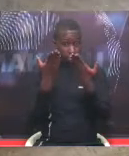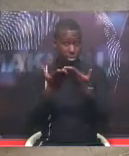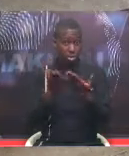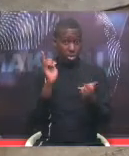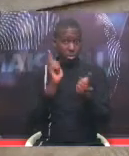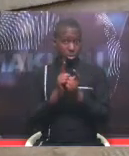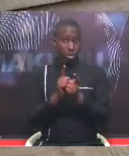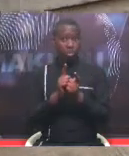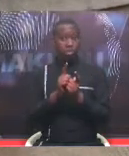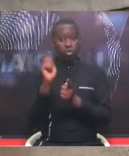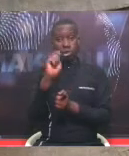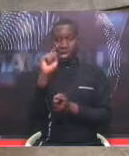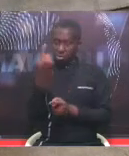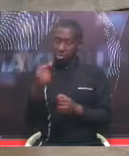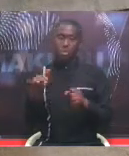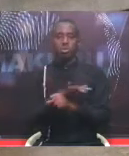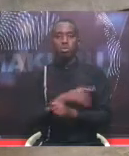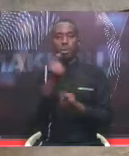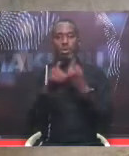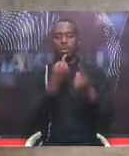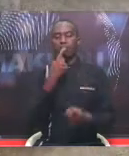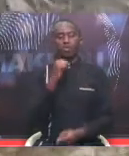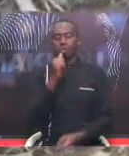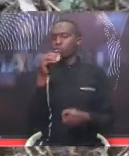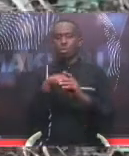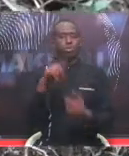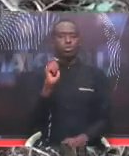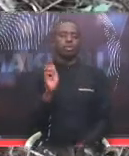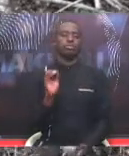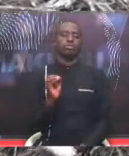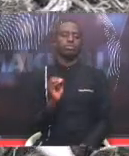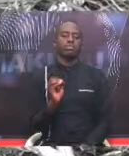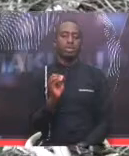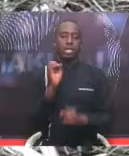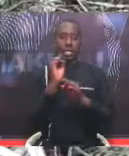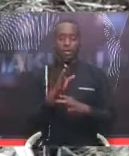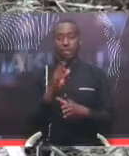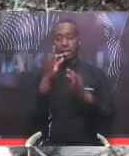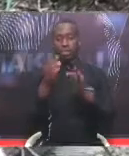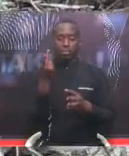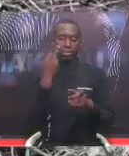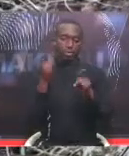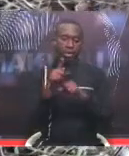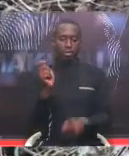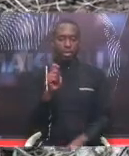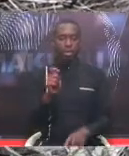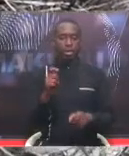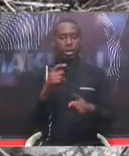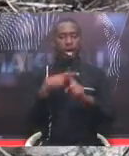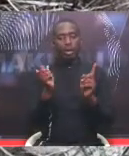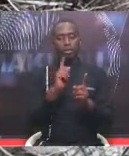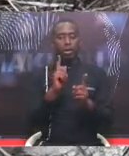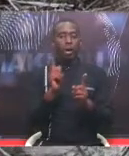wese mwita yuzu niyo mpamvu bamwe banavuga ati ntimutugire muri wese nubwo hari ingo nke zifite ibisa n'ubwiherero ari naza batabugira